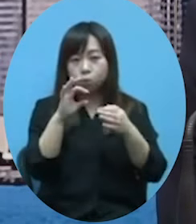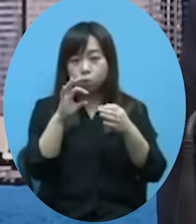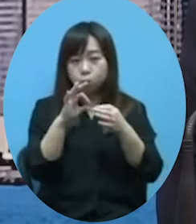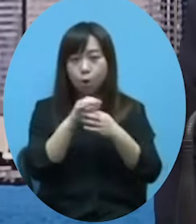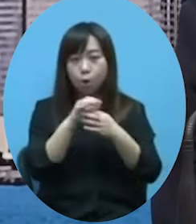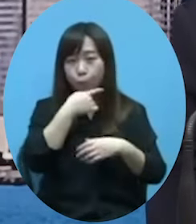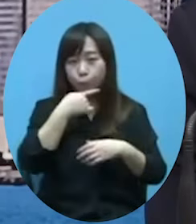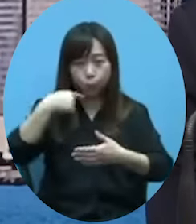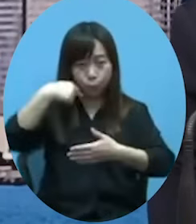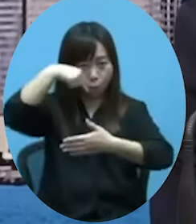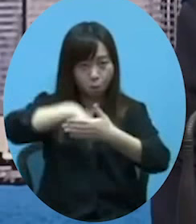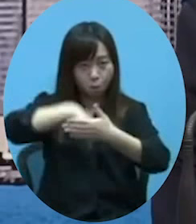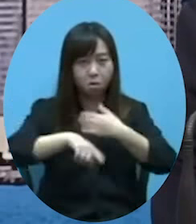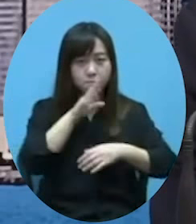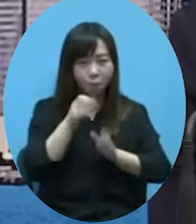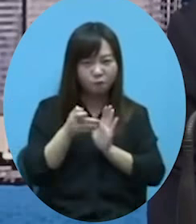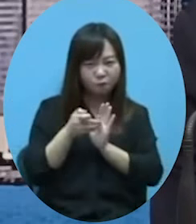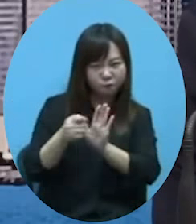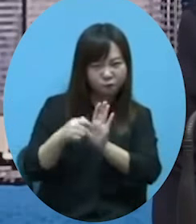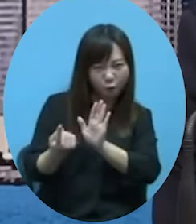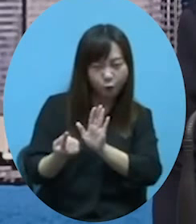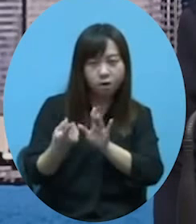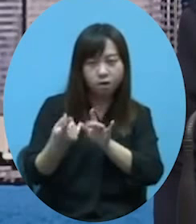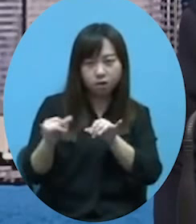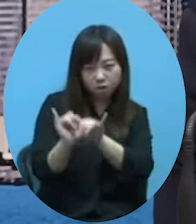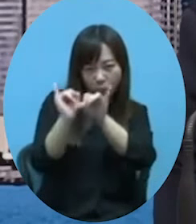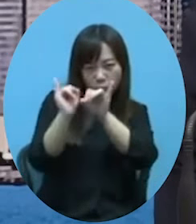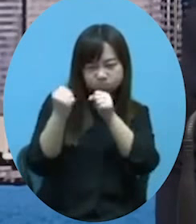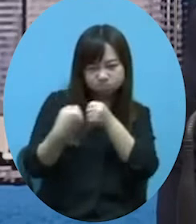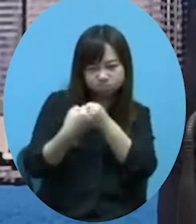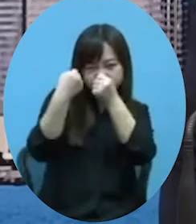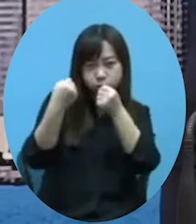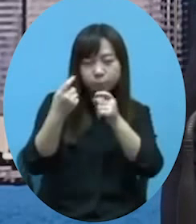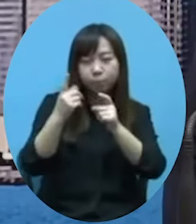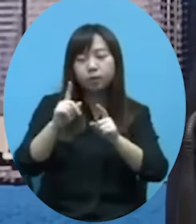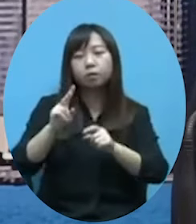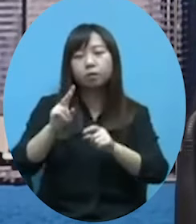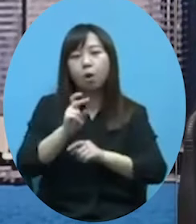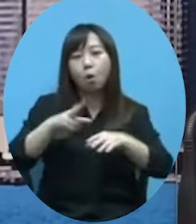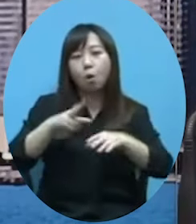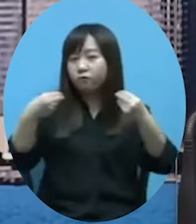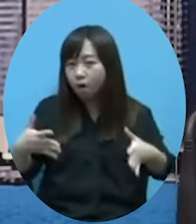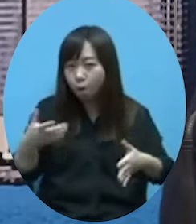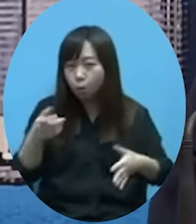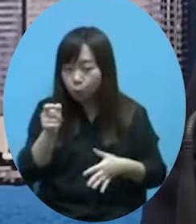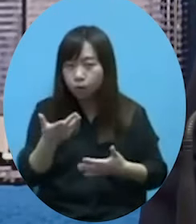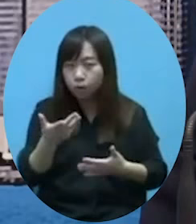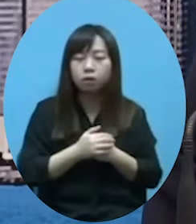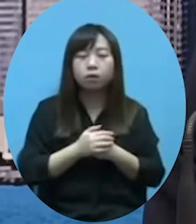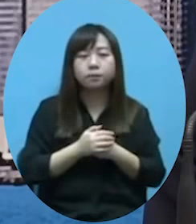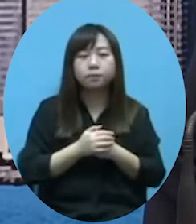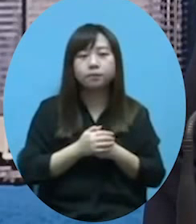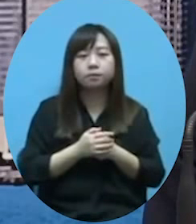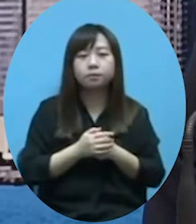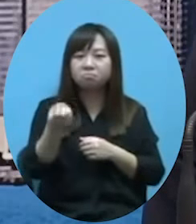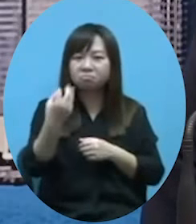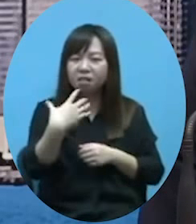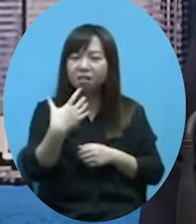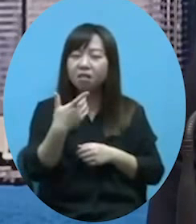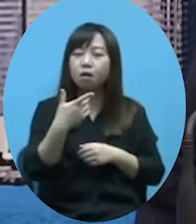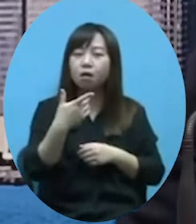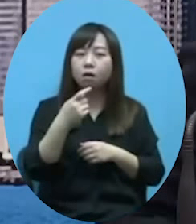血裡面呢有沒有一個抗體可以和這個病毒呢是做中和的那那你也都問到究竟什麼叫